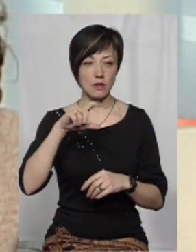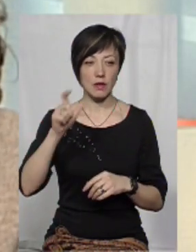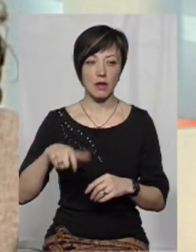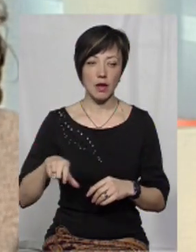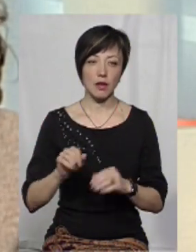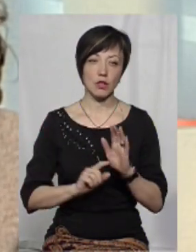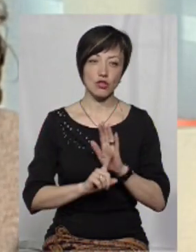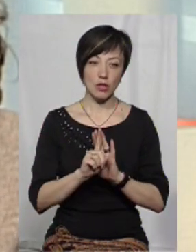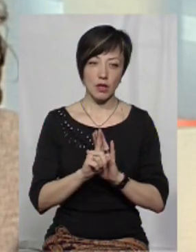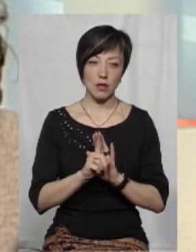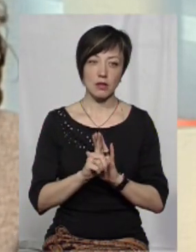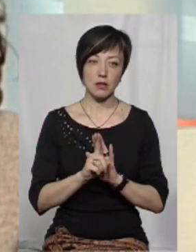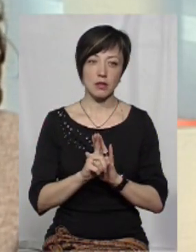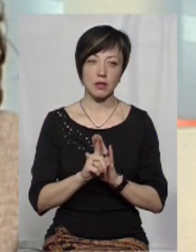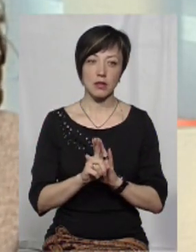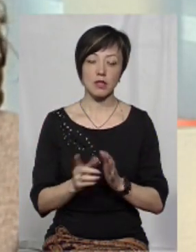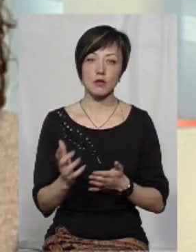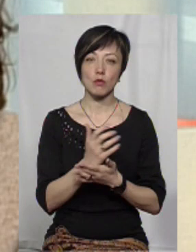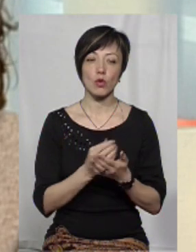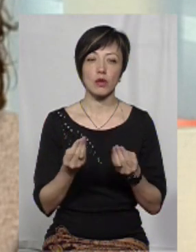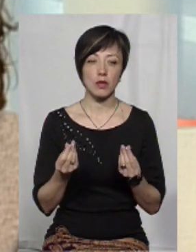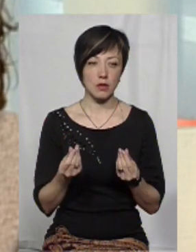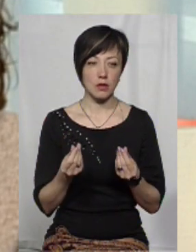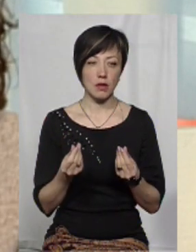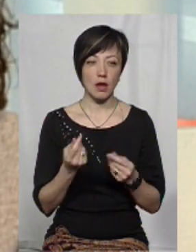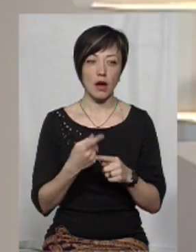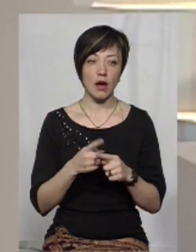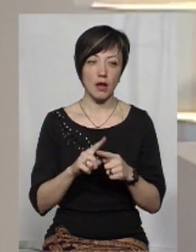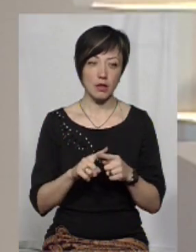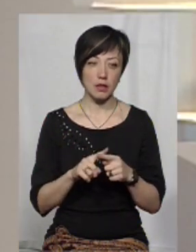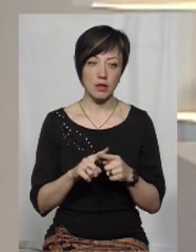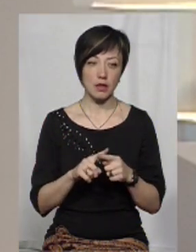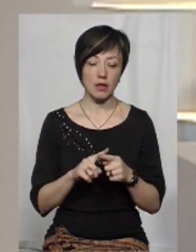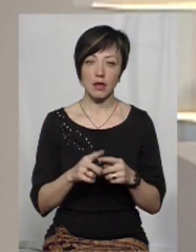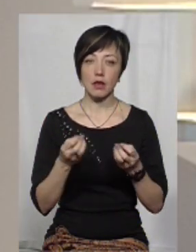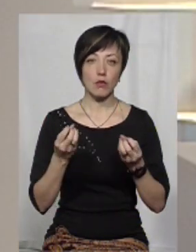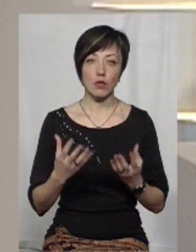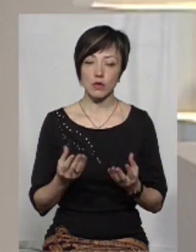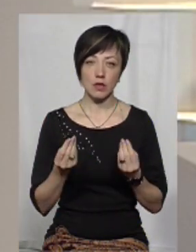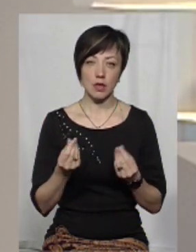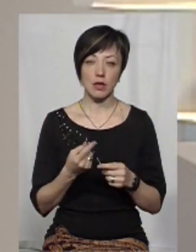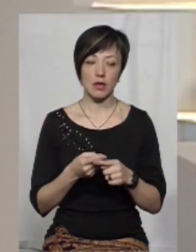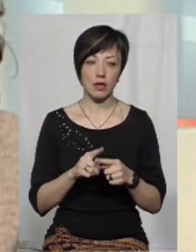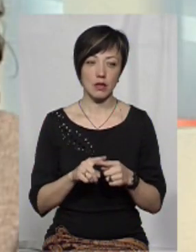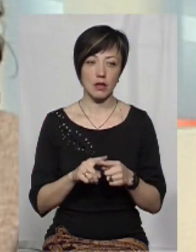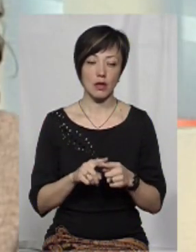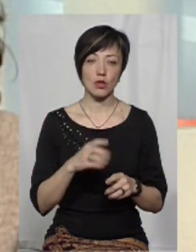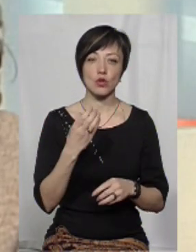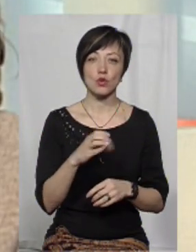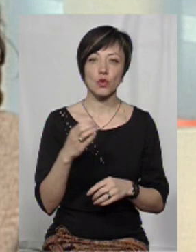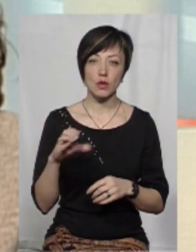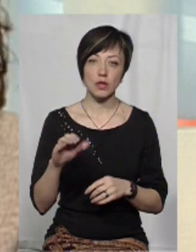Италию. И начинается сбор денег. А это не просто деньги, это